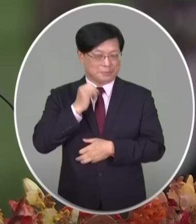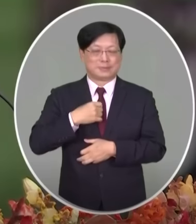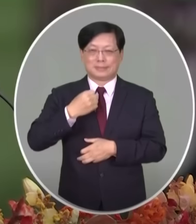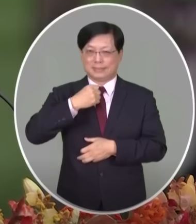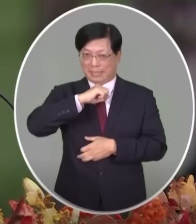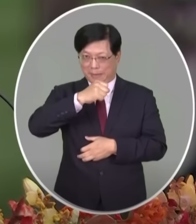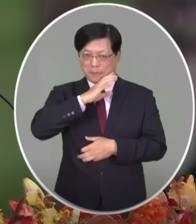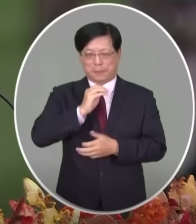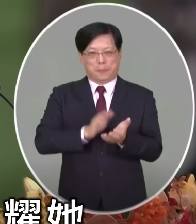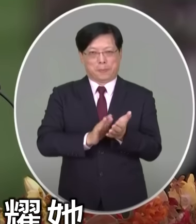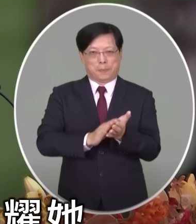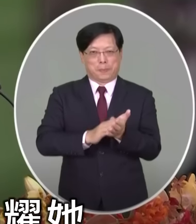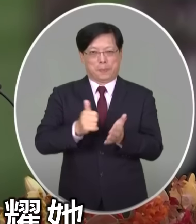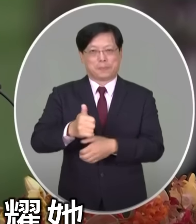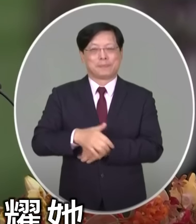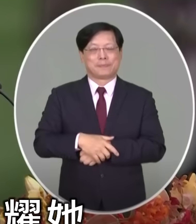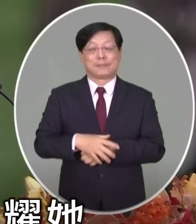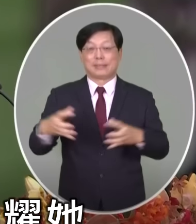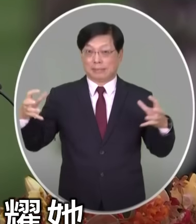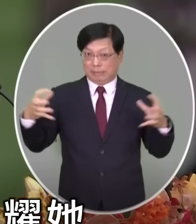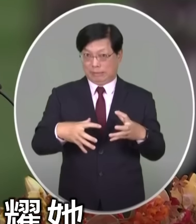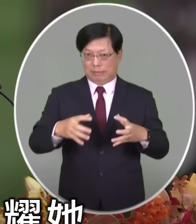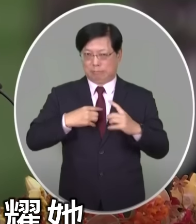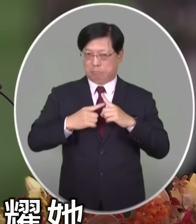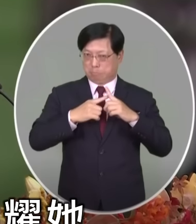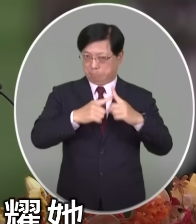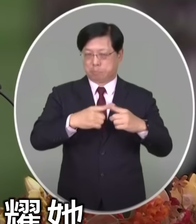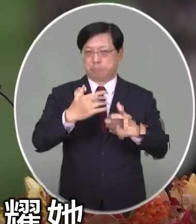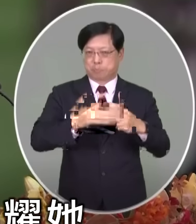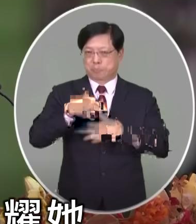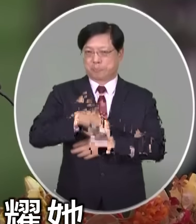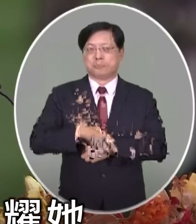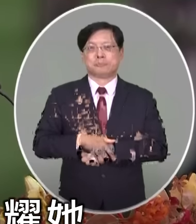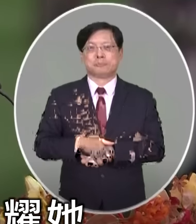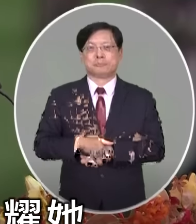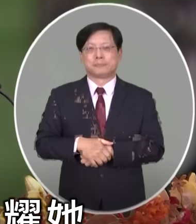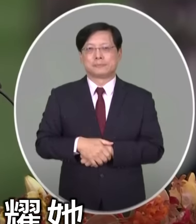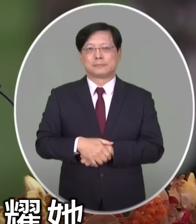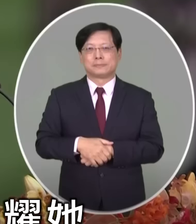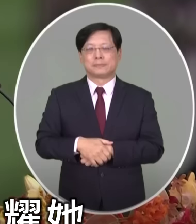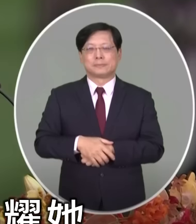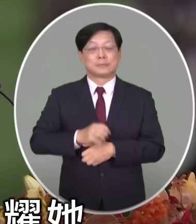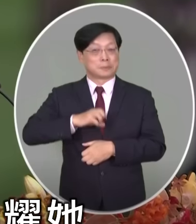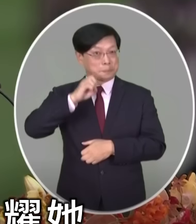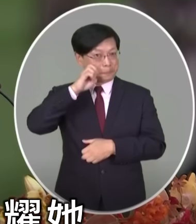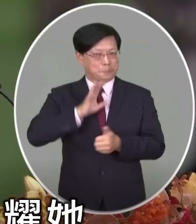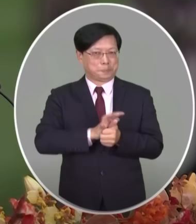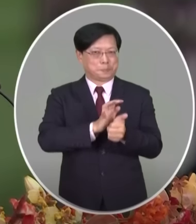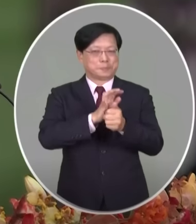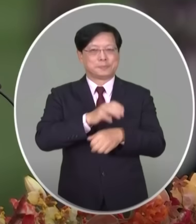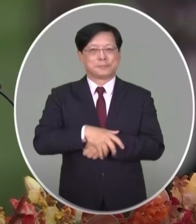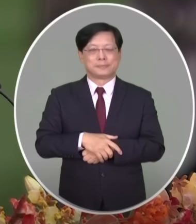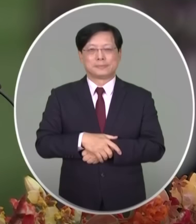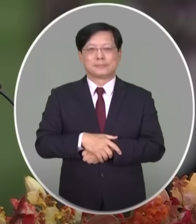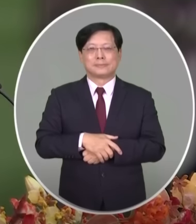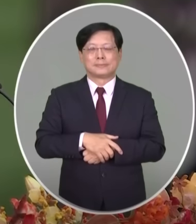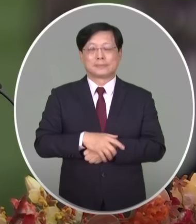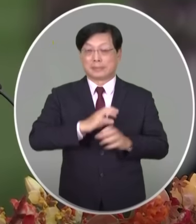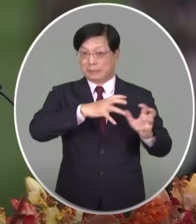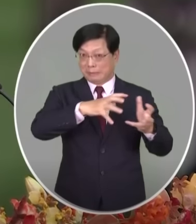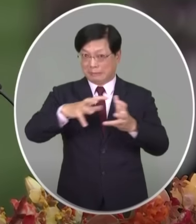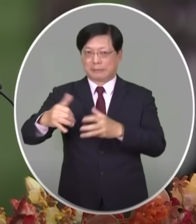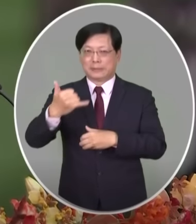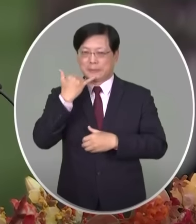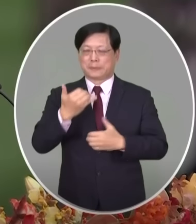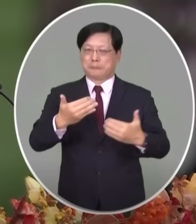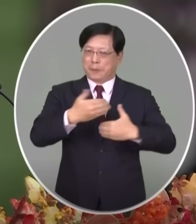喝彩，我们一起用行动守护她，荣耀她，让世界